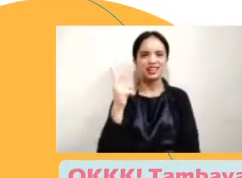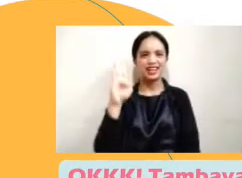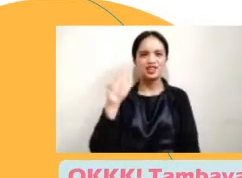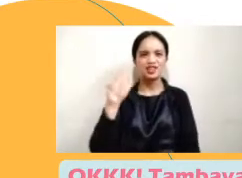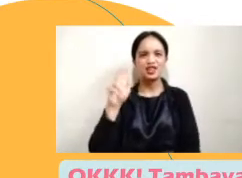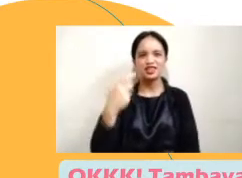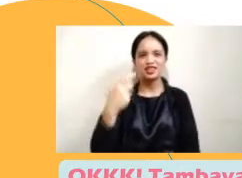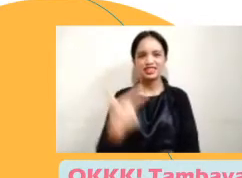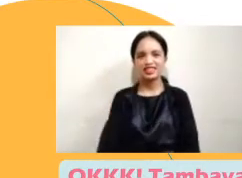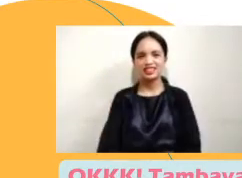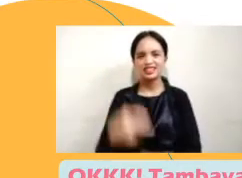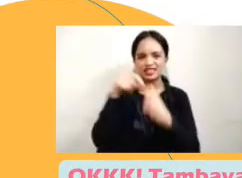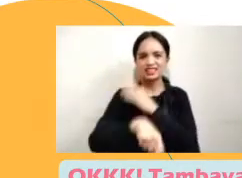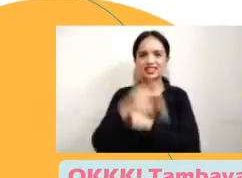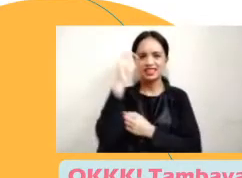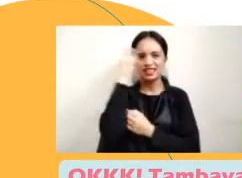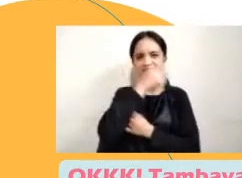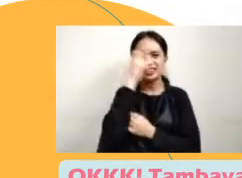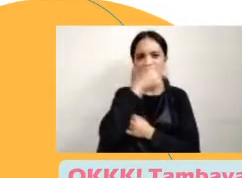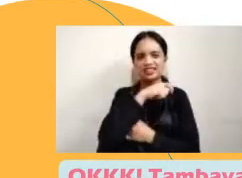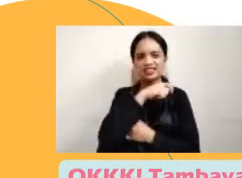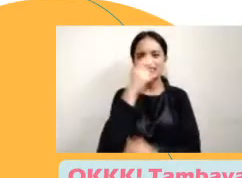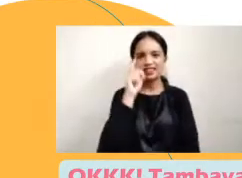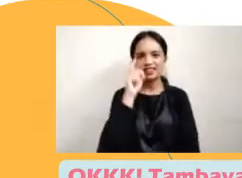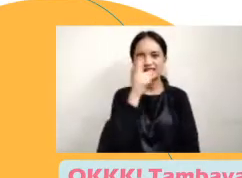Sa lahat sa contribution mo.